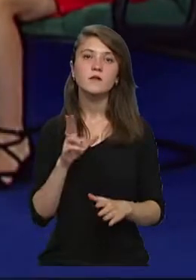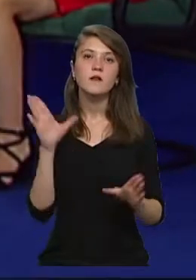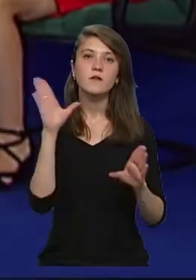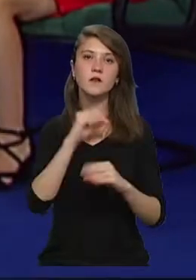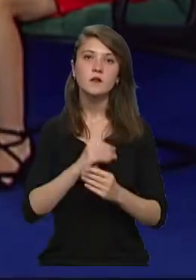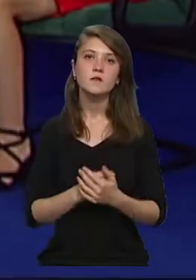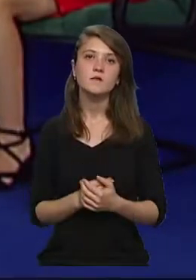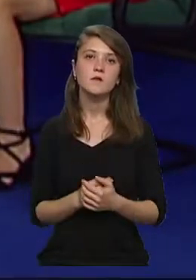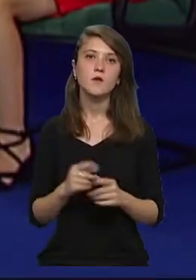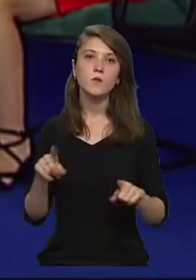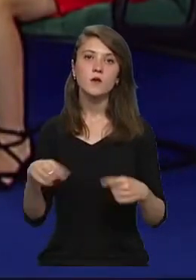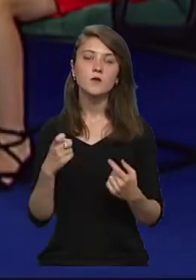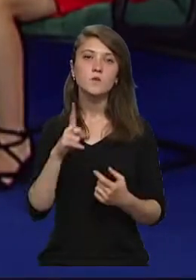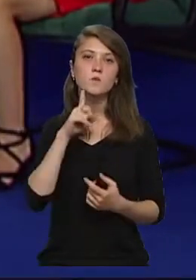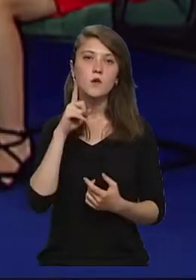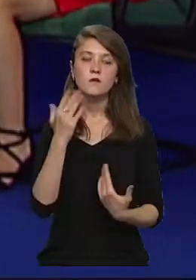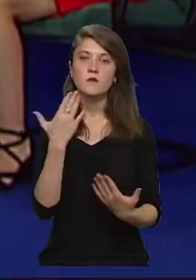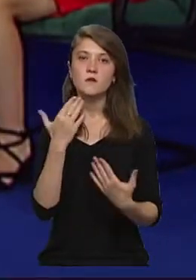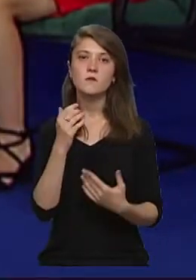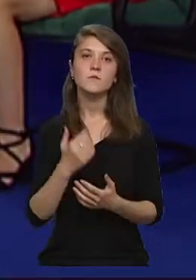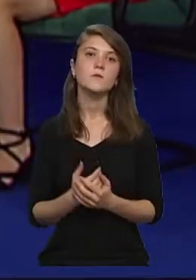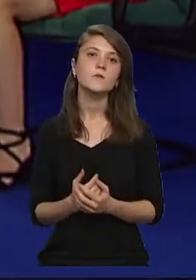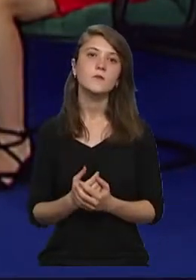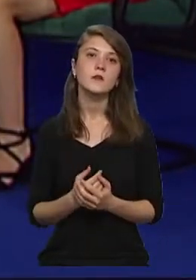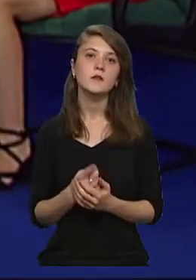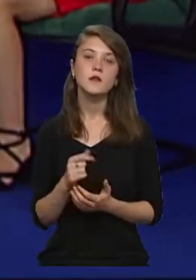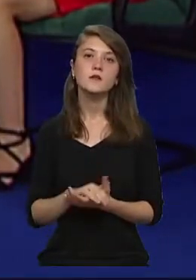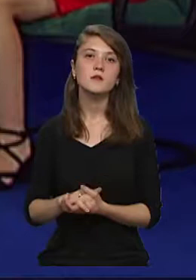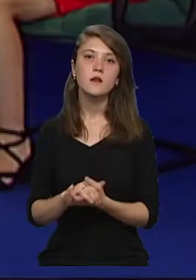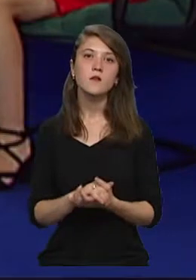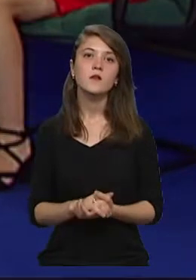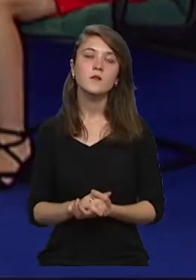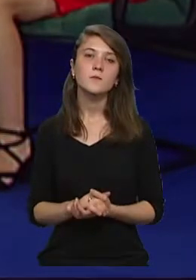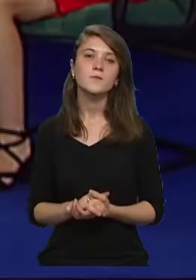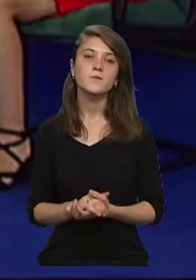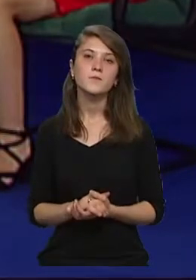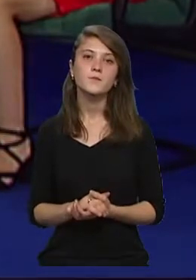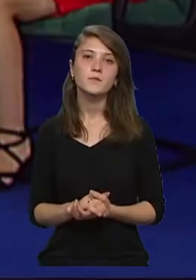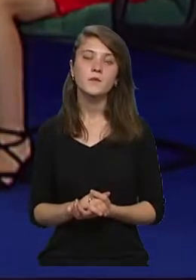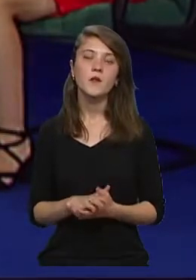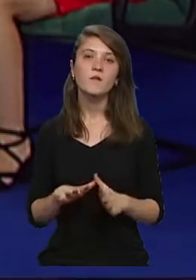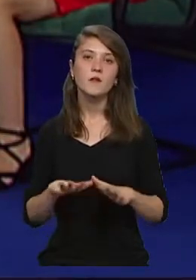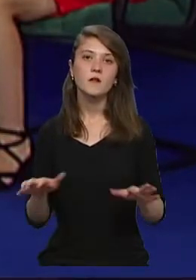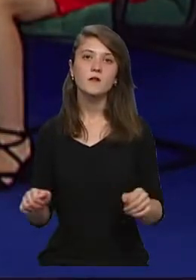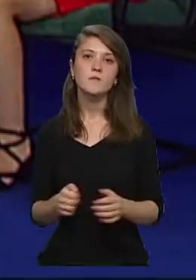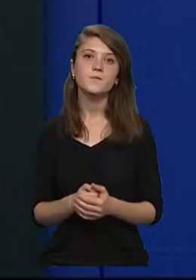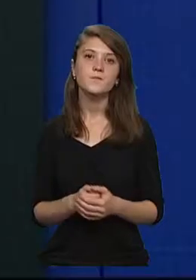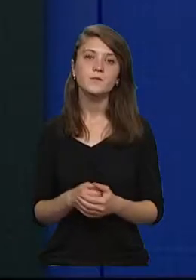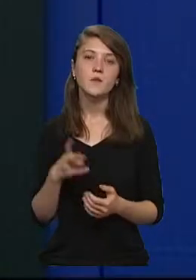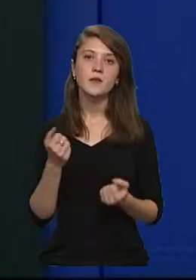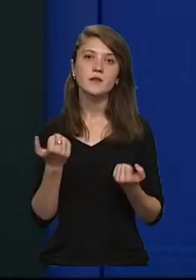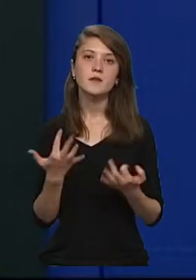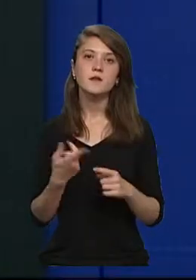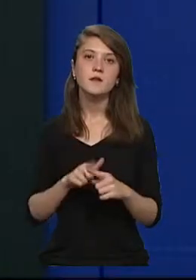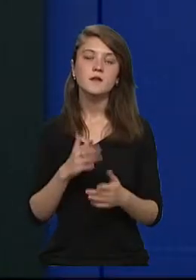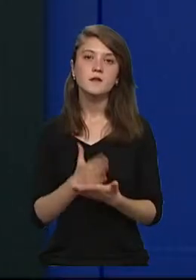вдається комунікувати з молоддю, залучати їх на заходи, які проводить фактично влада? Да, і наскільки це